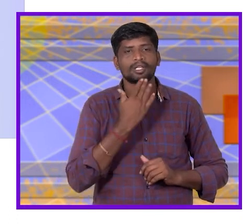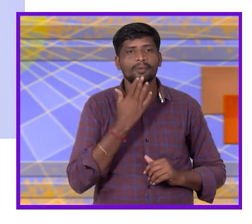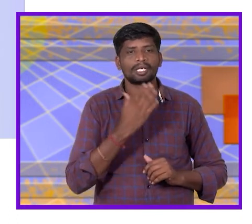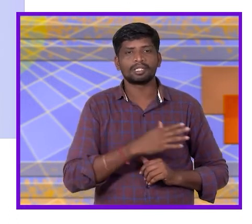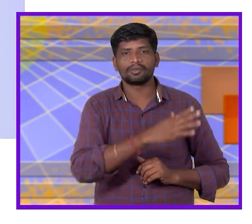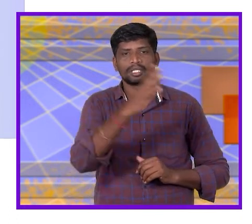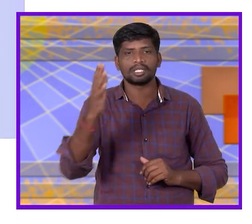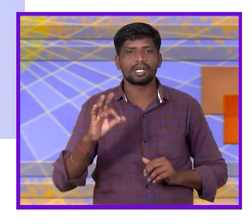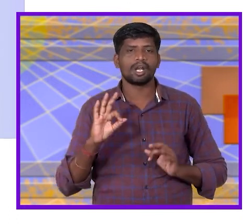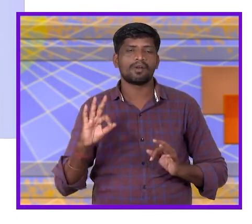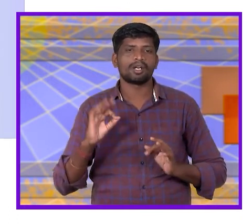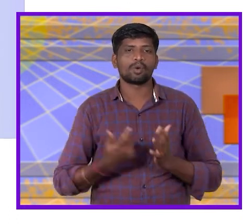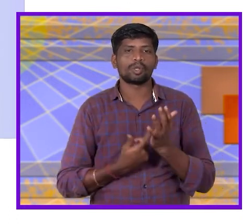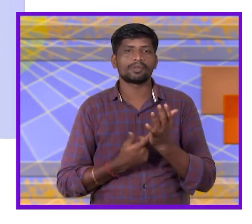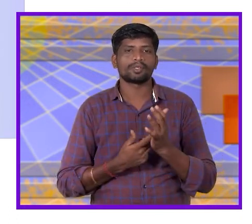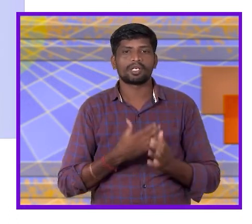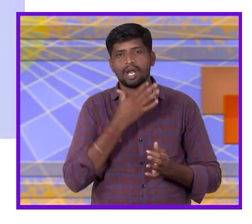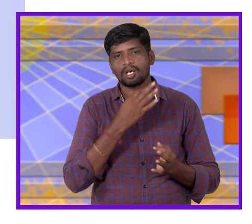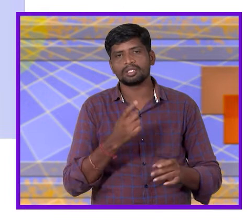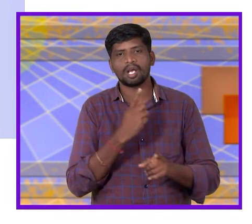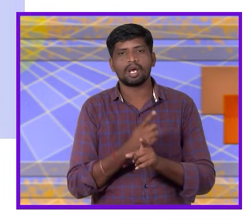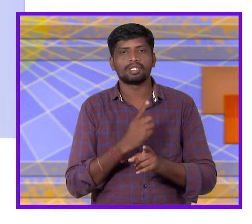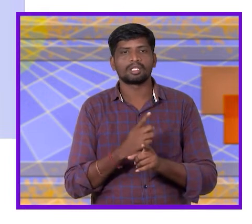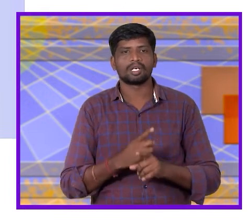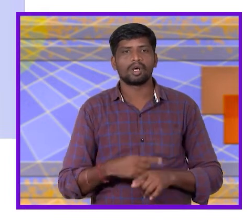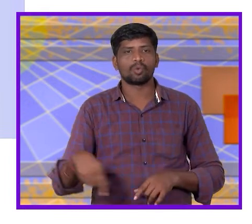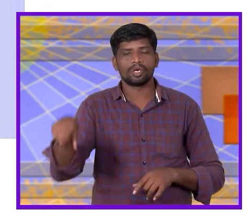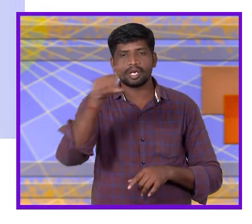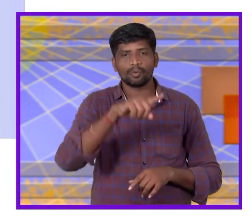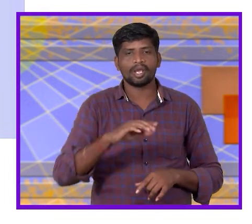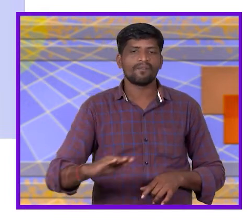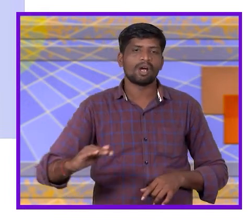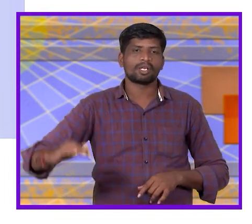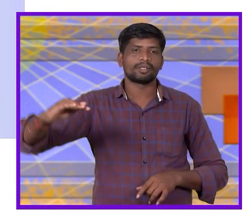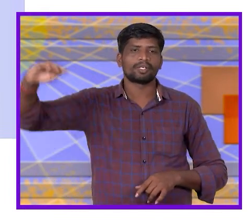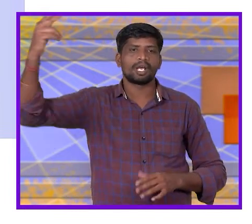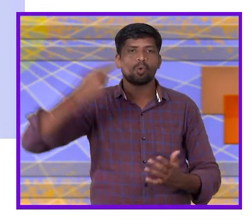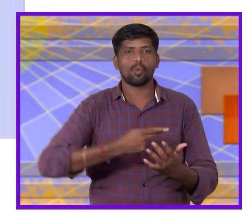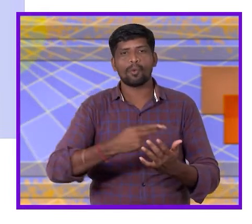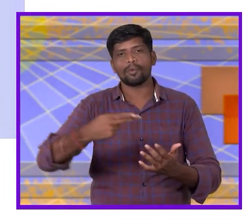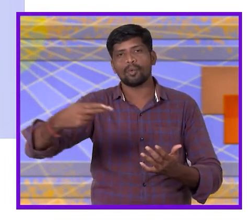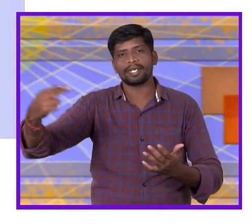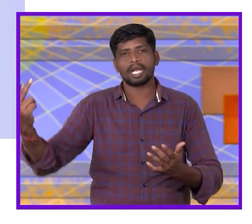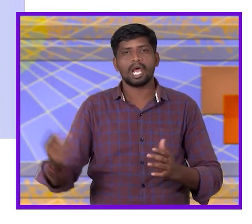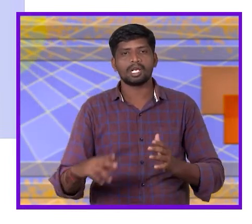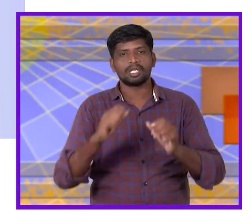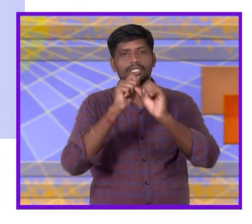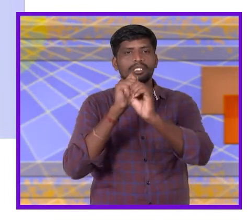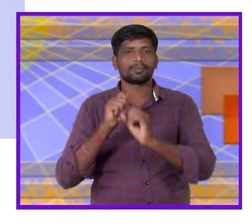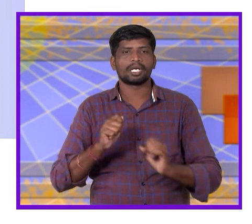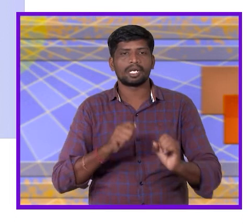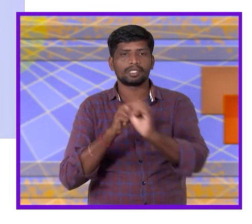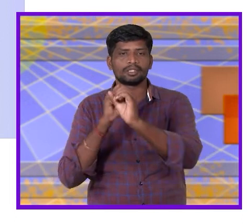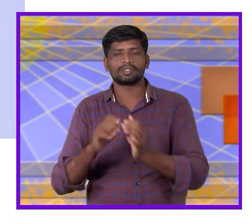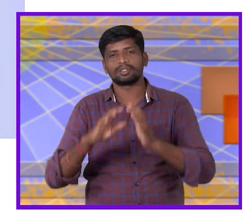தமிழகத்திலே வாழ்ந்த வள்ளல்கள், புலவர்கள் போன்றோருடைய வாழ்க்கை நிகழ்வுகளை ஓவியங்களாக இங்கே தீட்டி வைத்திருக்கிறார்கள்,